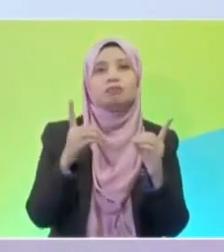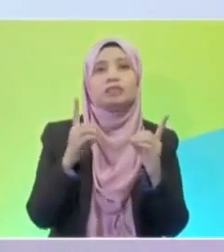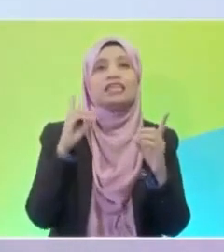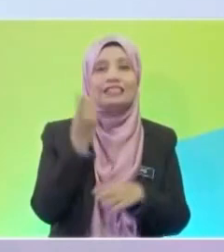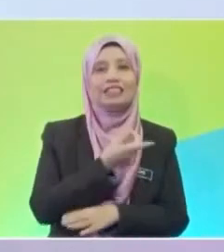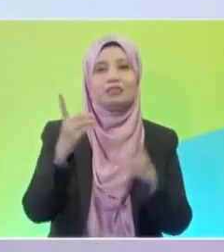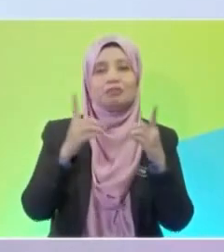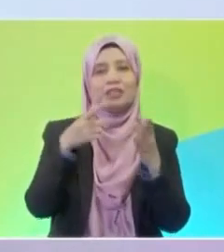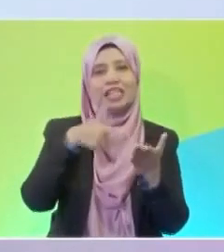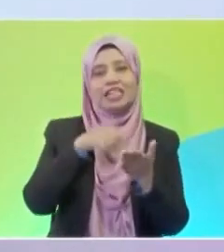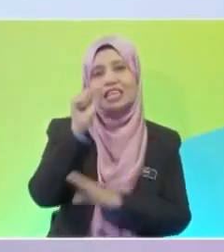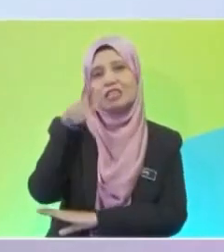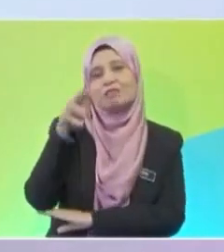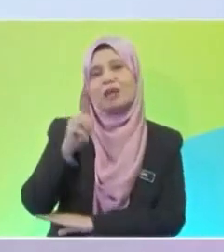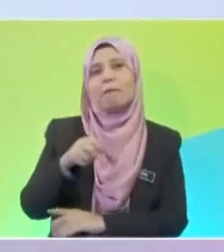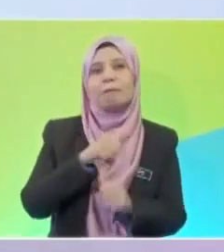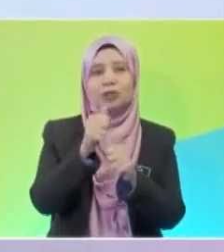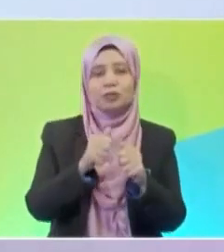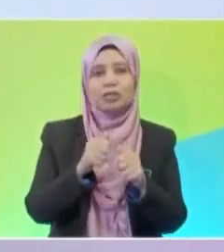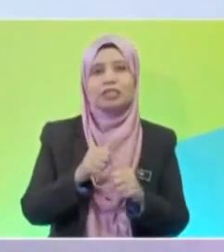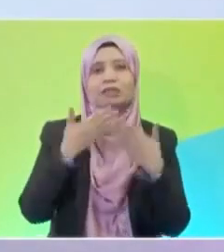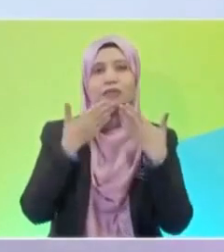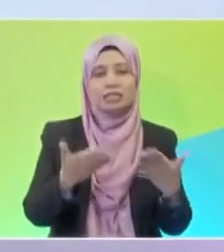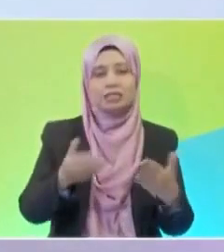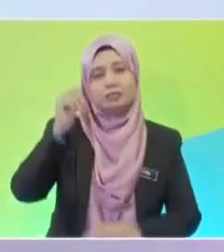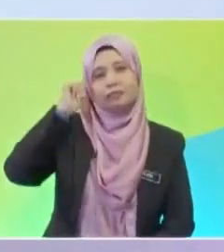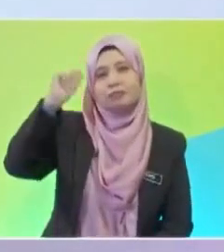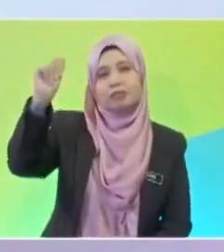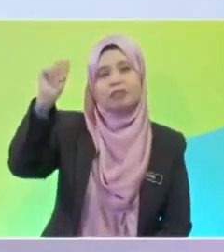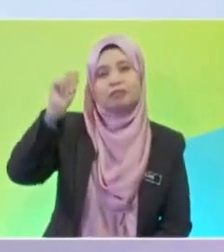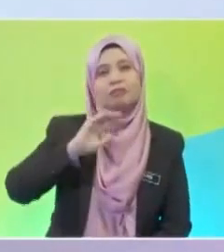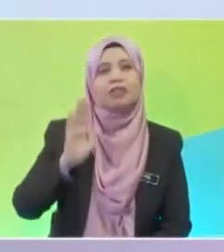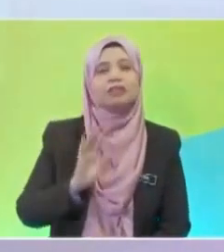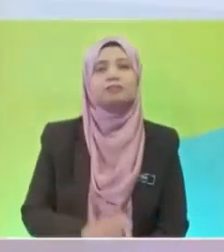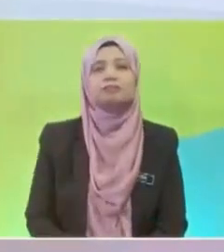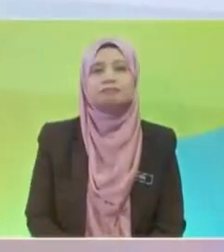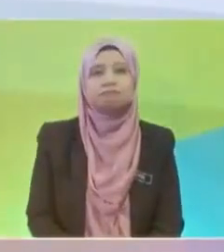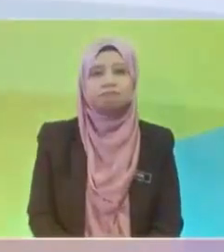Sukses SPM 2022 Pacutan. Terima kasih semua. Assalamualaikum. Bye.